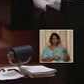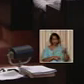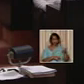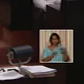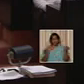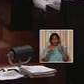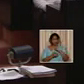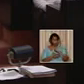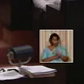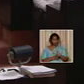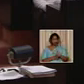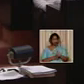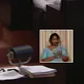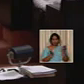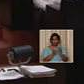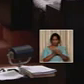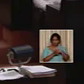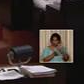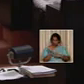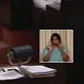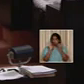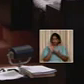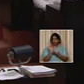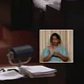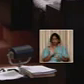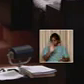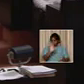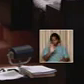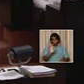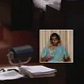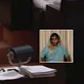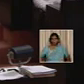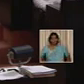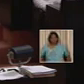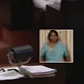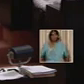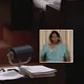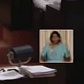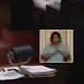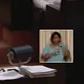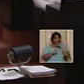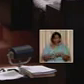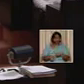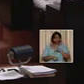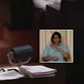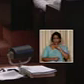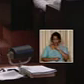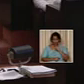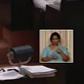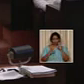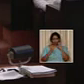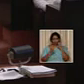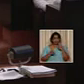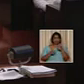वेलाबुतुमा नैकी मंगे हेन्सावार्ता दिद्रिपत्कर मग्ञाने मे सभा गर्भे टविल्ला यतुमा क्यूवा मंदन